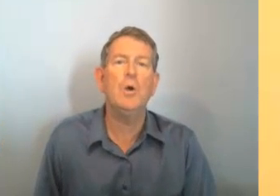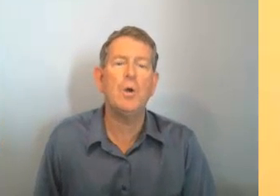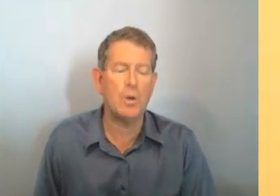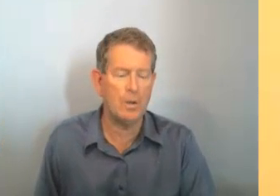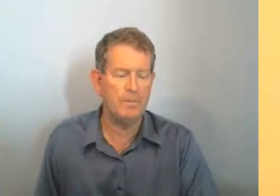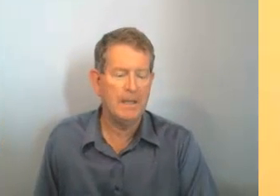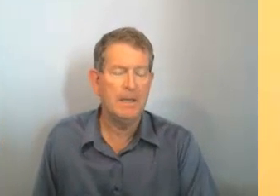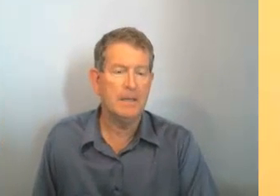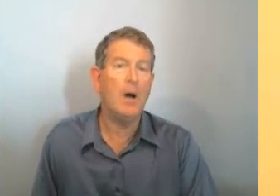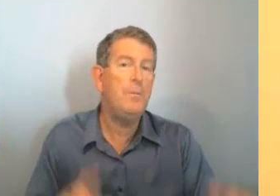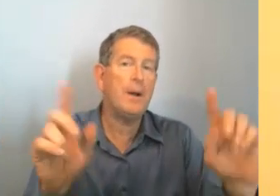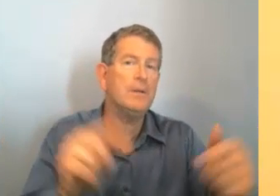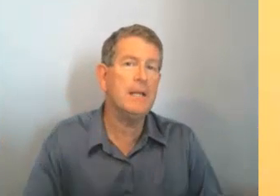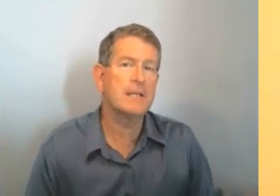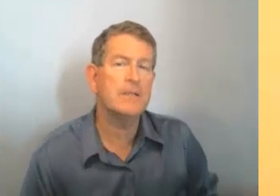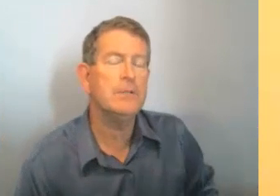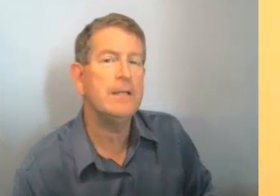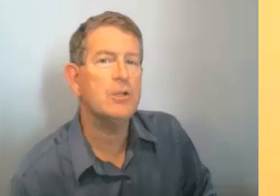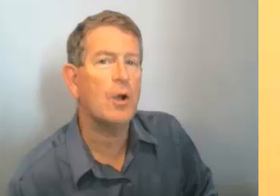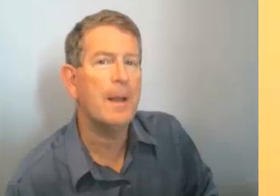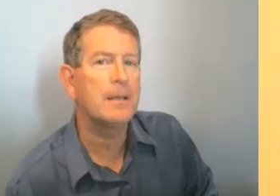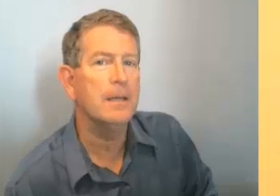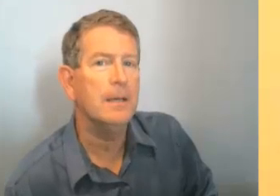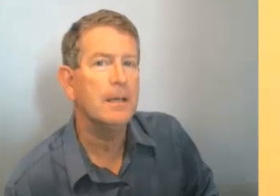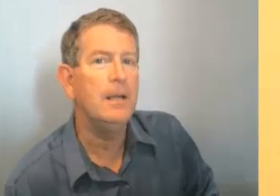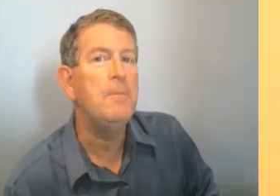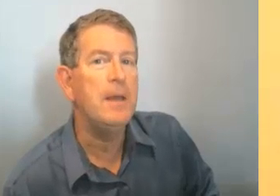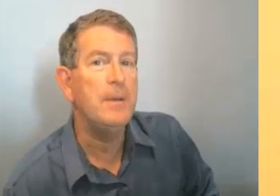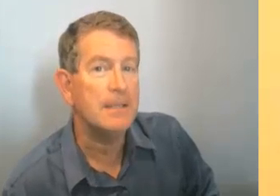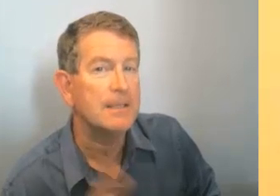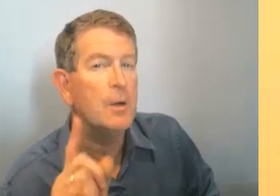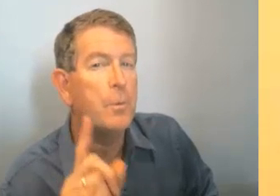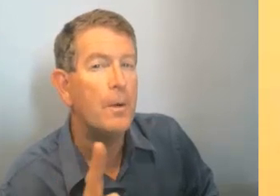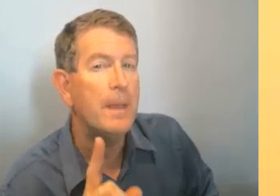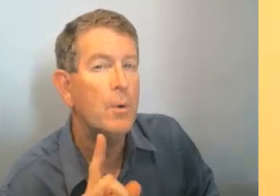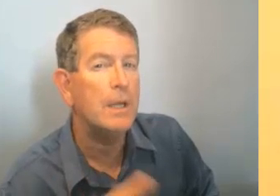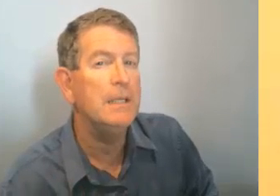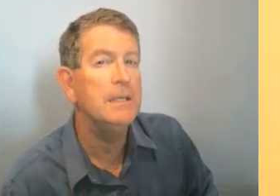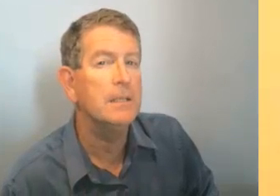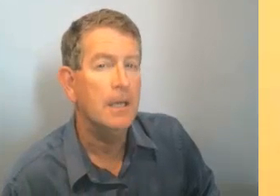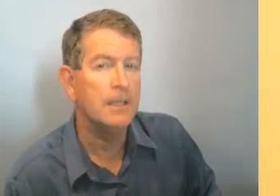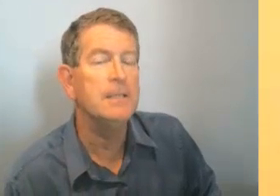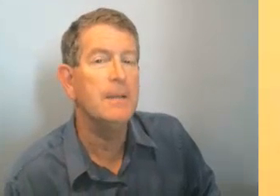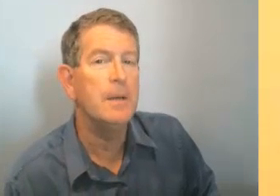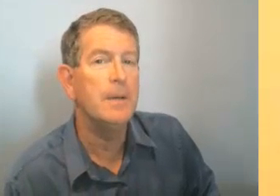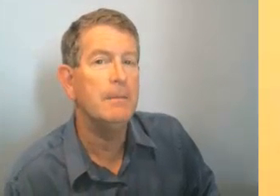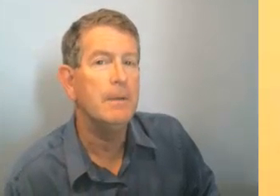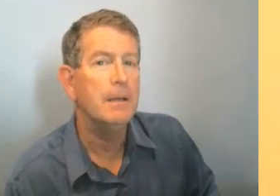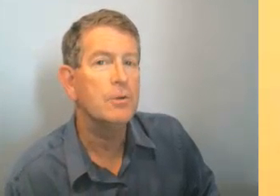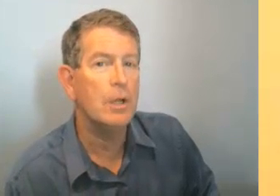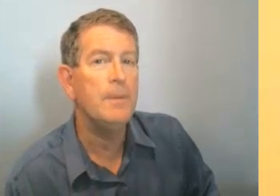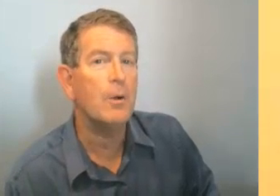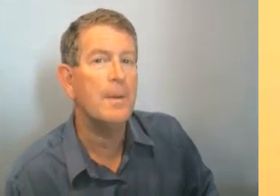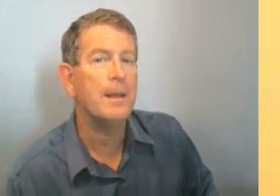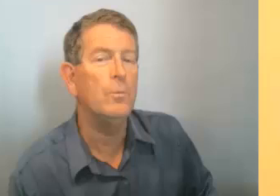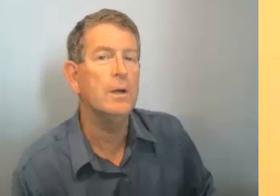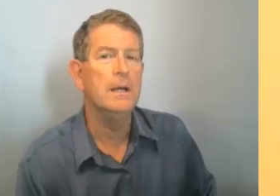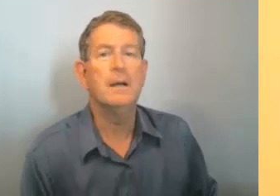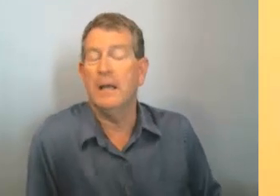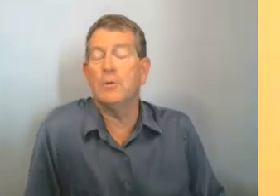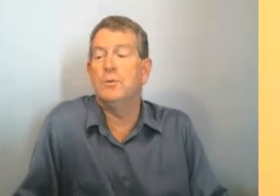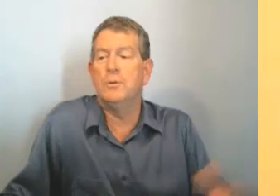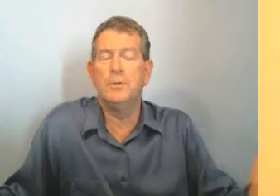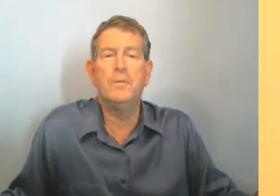est heureux. En parenthèse, est-ce que vous avez déjà remarqué que les bébés, ça c'est le premier mot qu'ils disent les bébés? Je l'ai bien remarqué